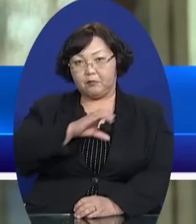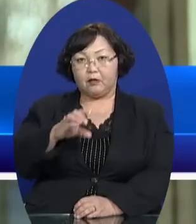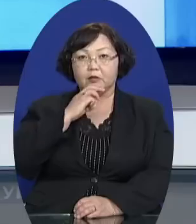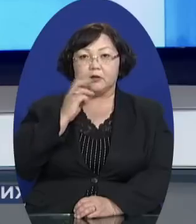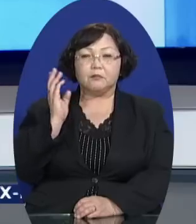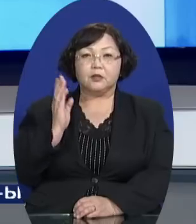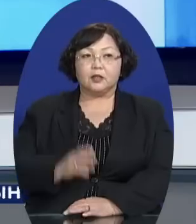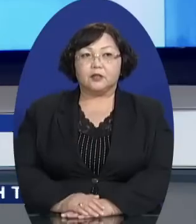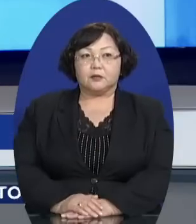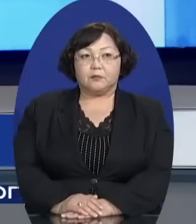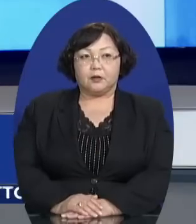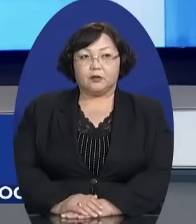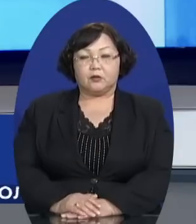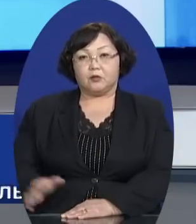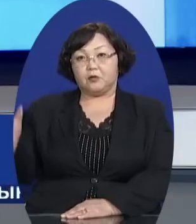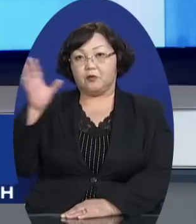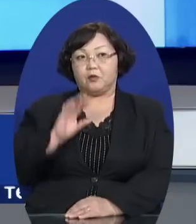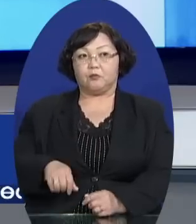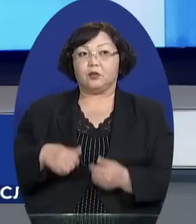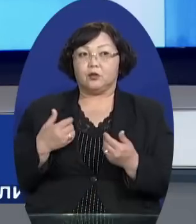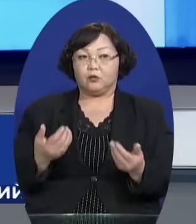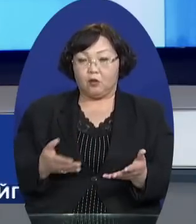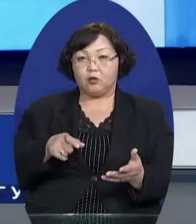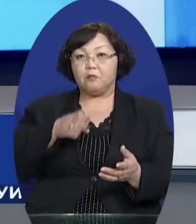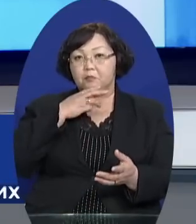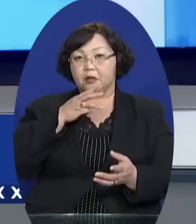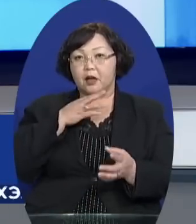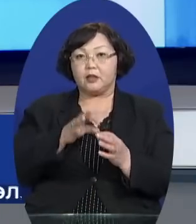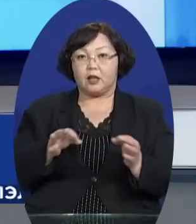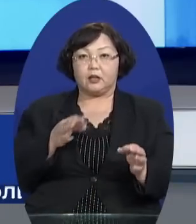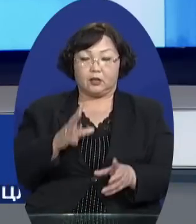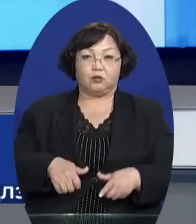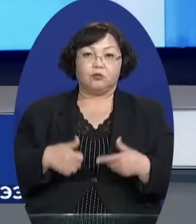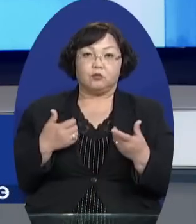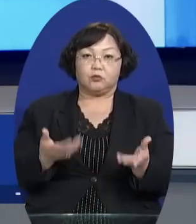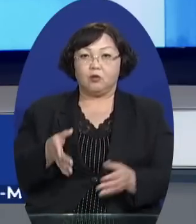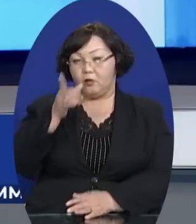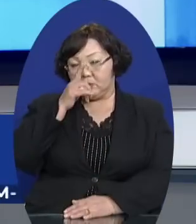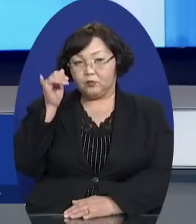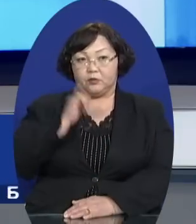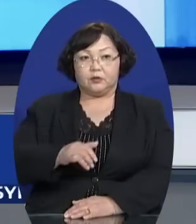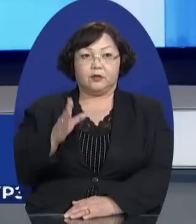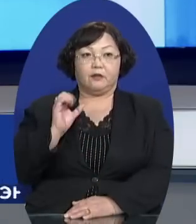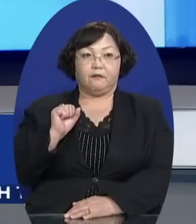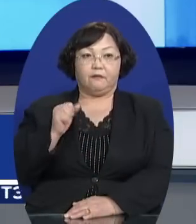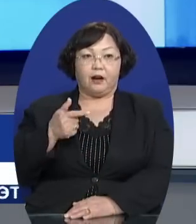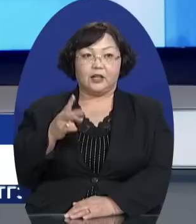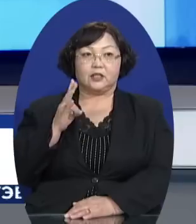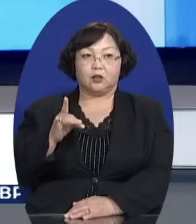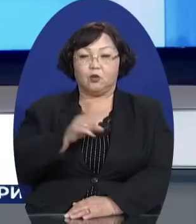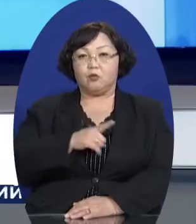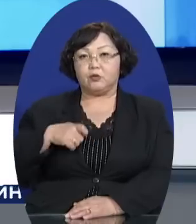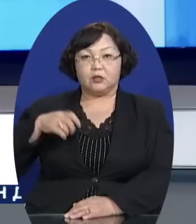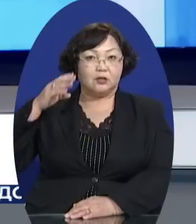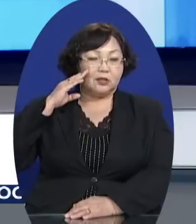Арамын төргий одоо эдгээр улам бус мэдээний дэлгэрэнгүй хөргөө. Оросын Вагнер хувийн цэргийн бүлэглэл Беларусьд